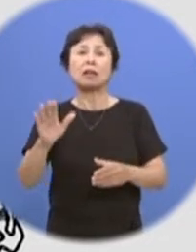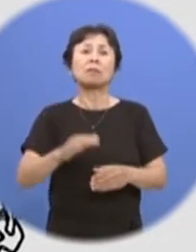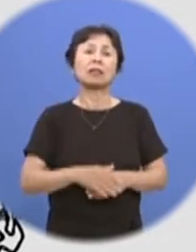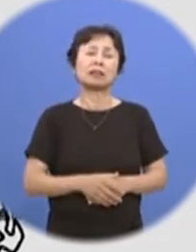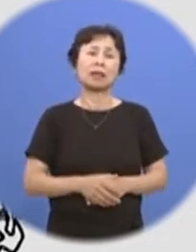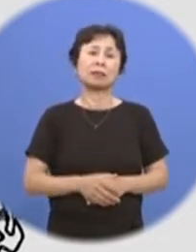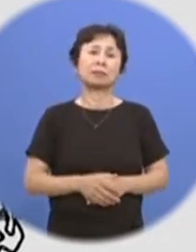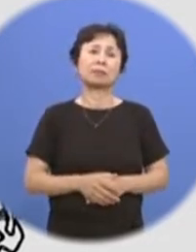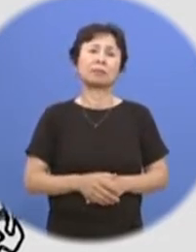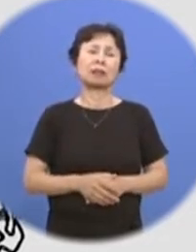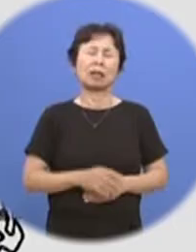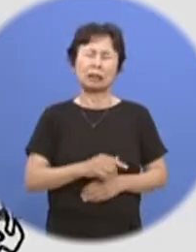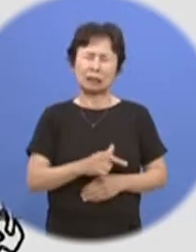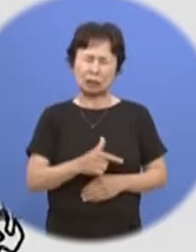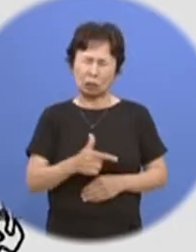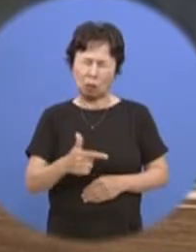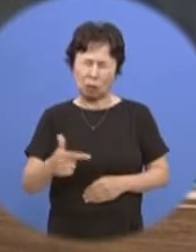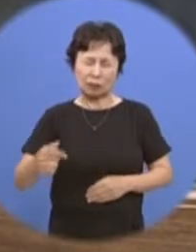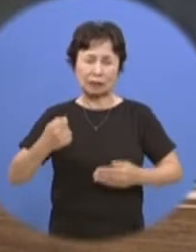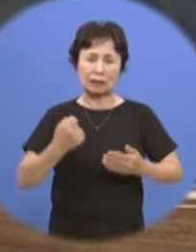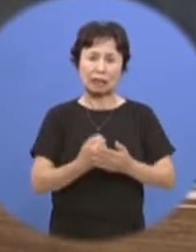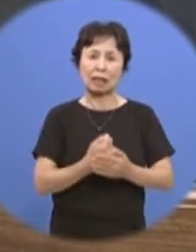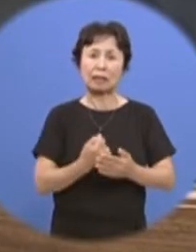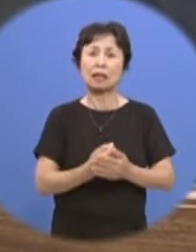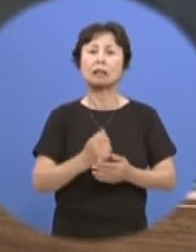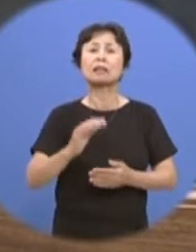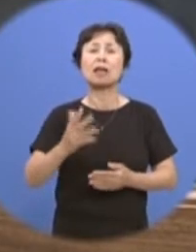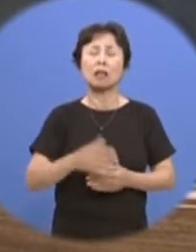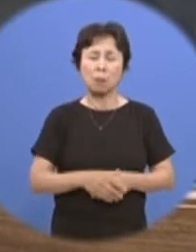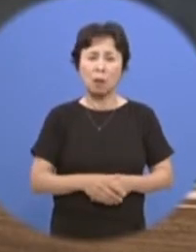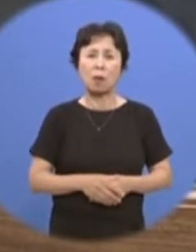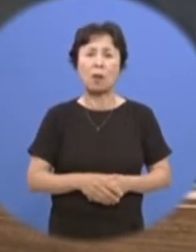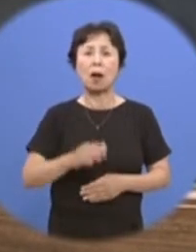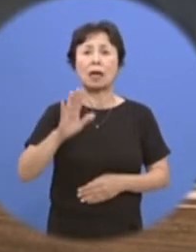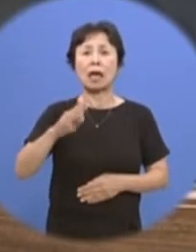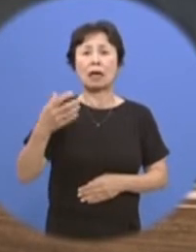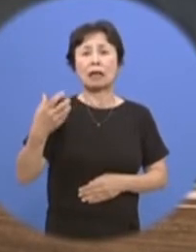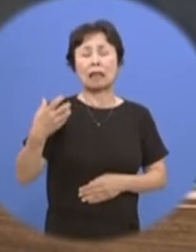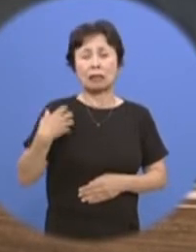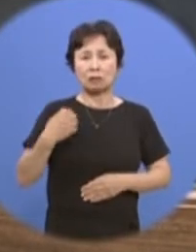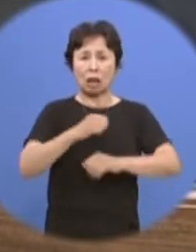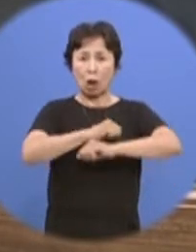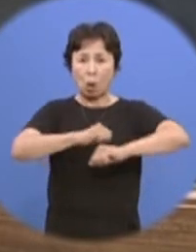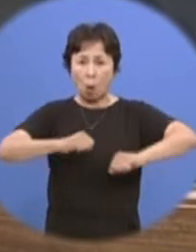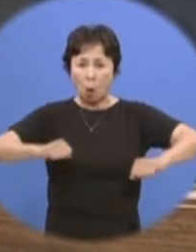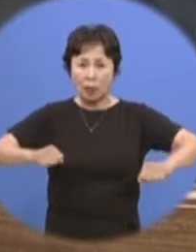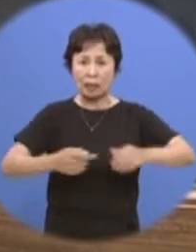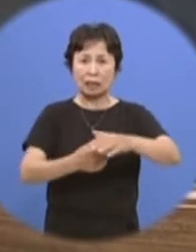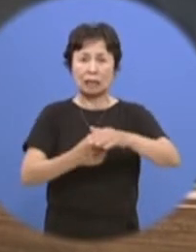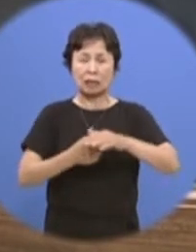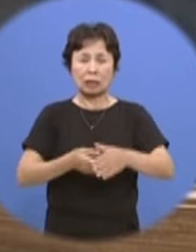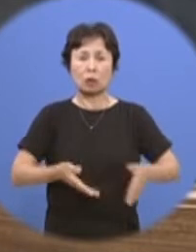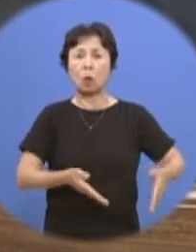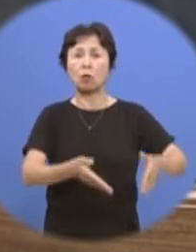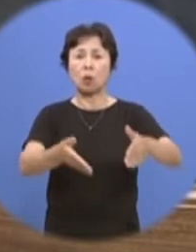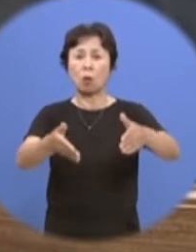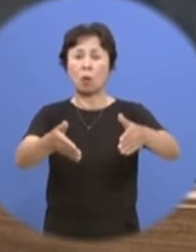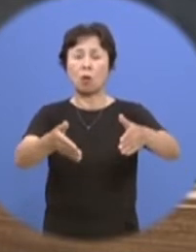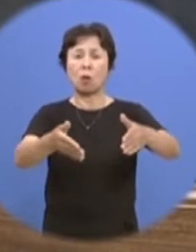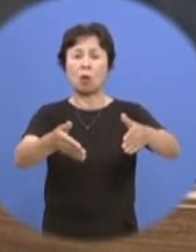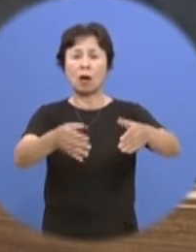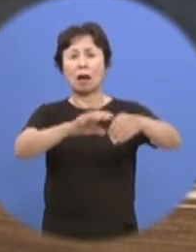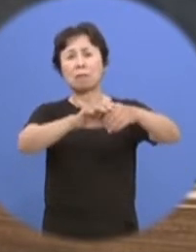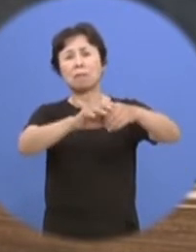から大変残念なことにですね、県が一生懸命やってた広域農道が、 はい、 紀の川市で、はい、崩れまして